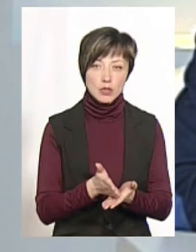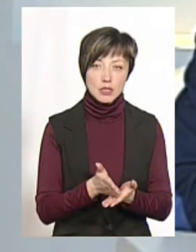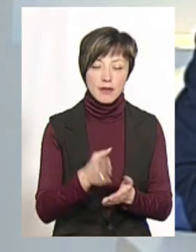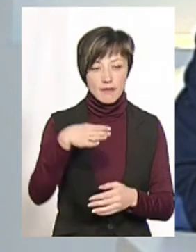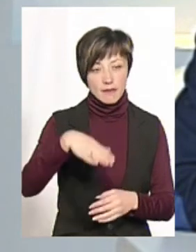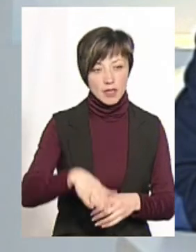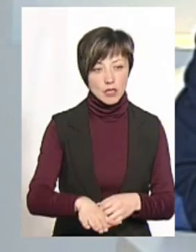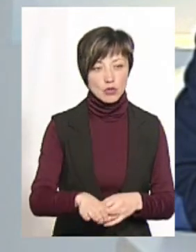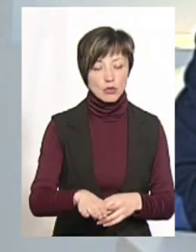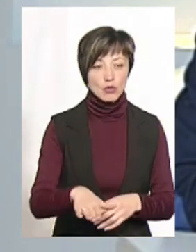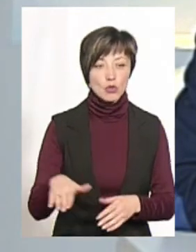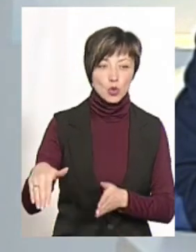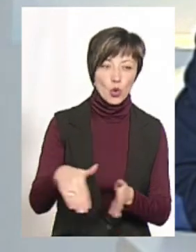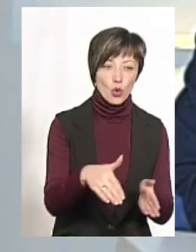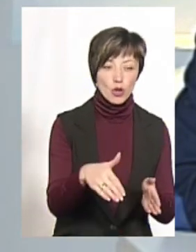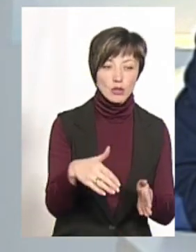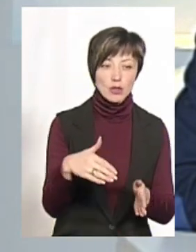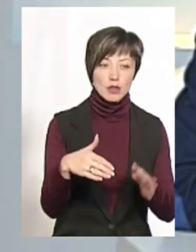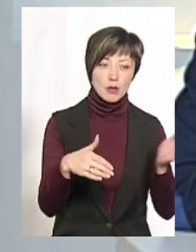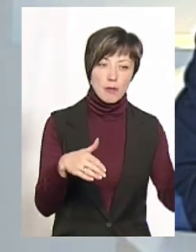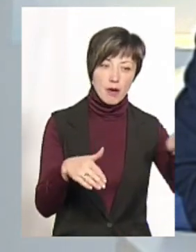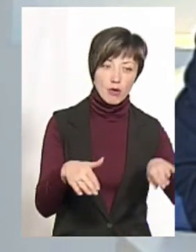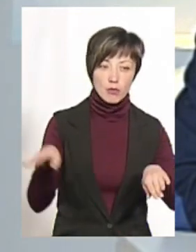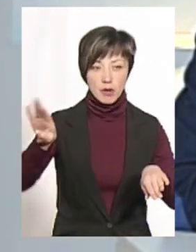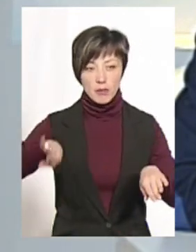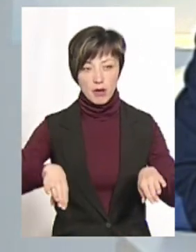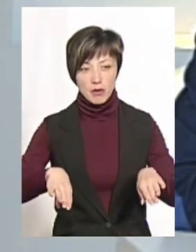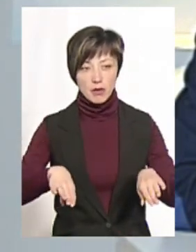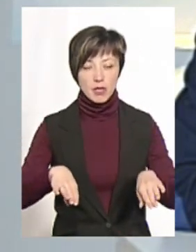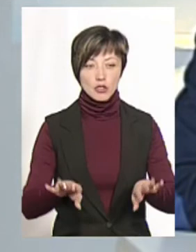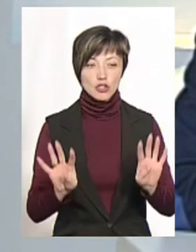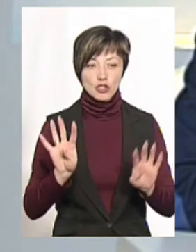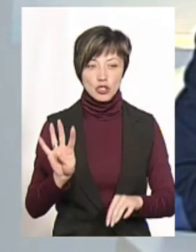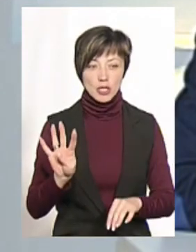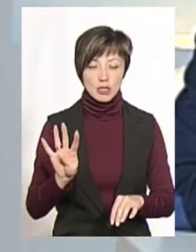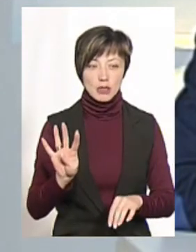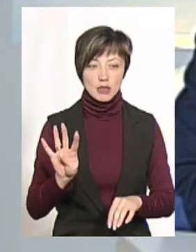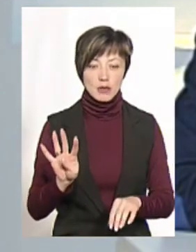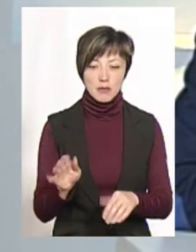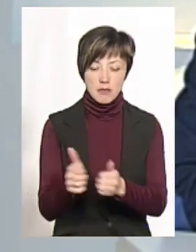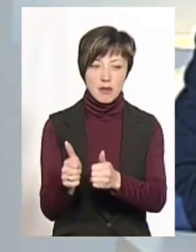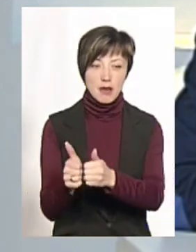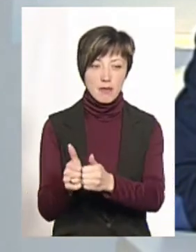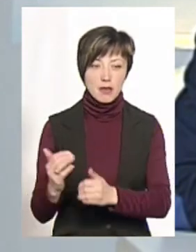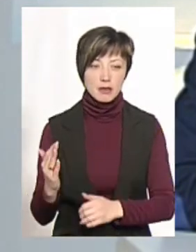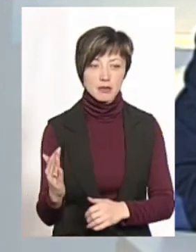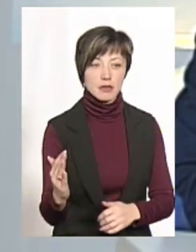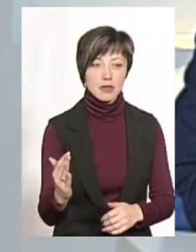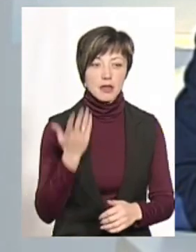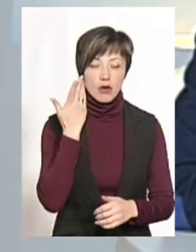внизу дороги, з одної сторони пагорб і з другої, і так і чотири будинки прилегли біля мене. І